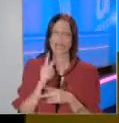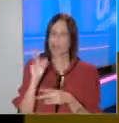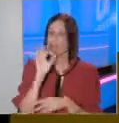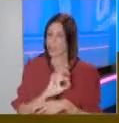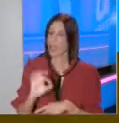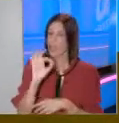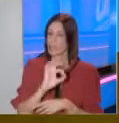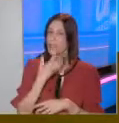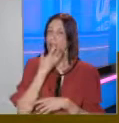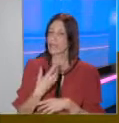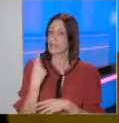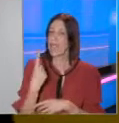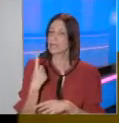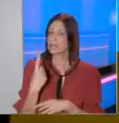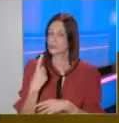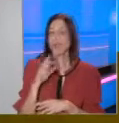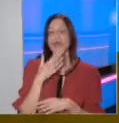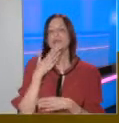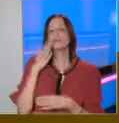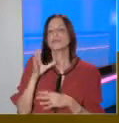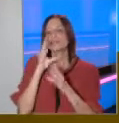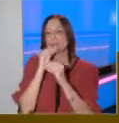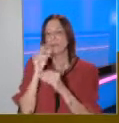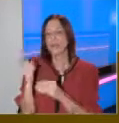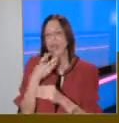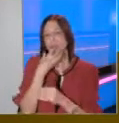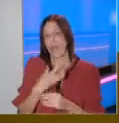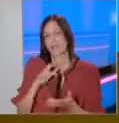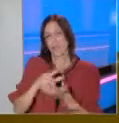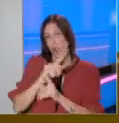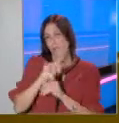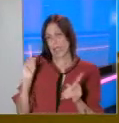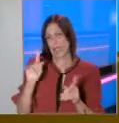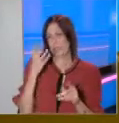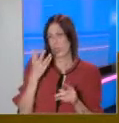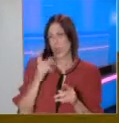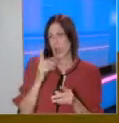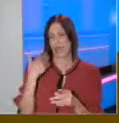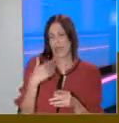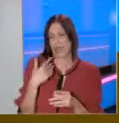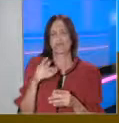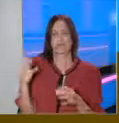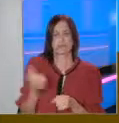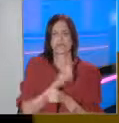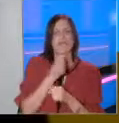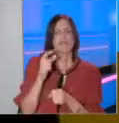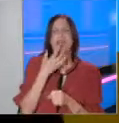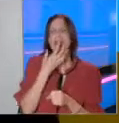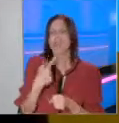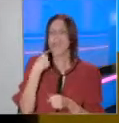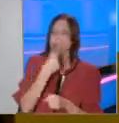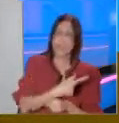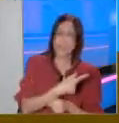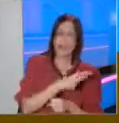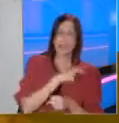עדיין הרבי בעצמו ניגשו עד אליו, שבמקום אחר זה לא היה עובר כל כך בשקט, עד אליו ניגשו והוא אמר,